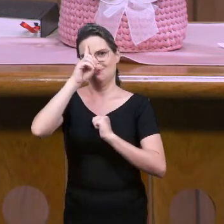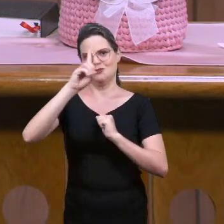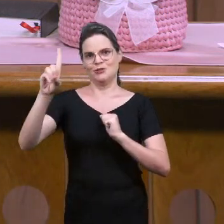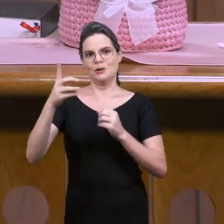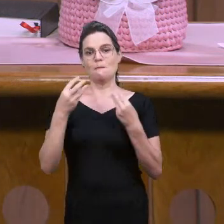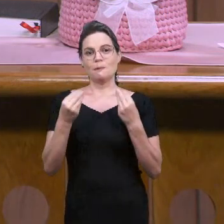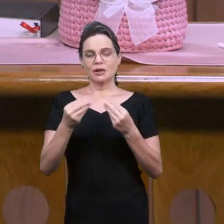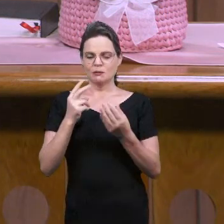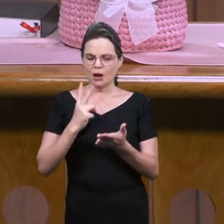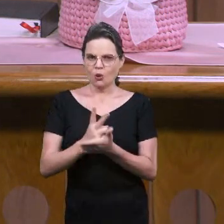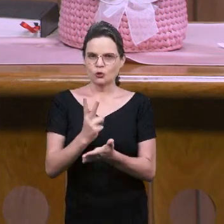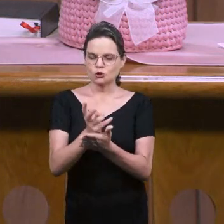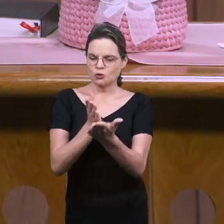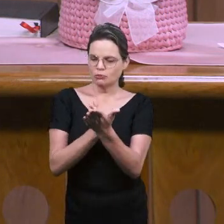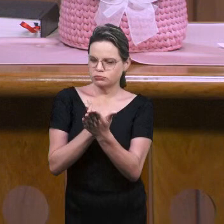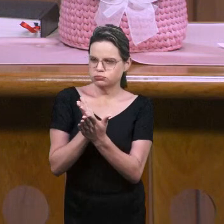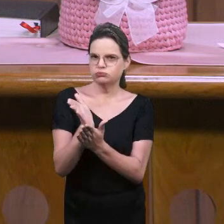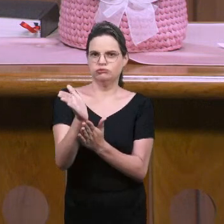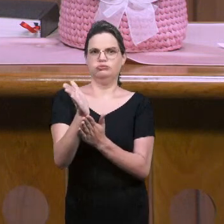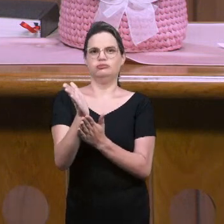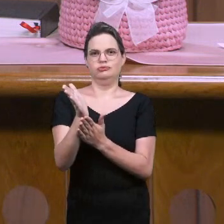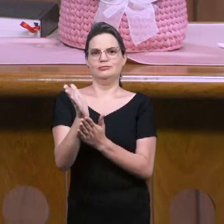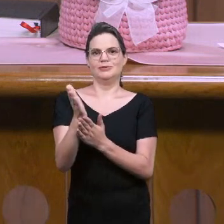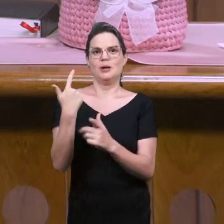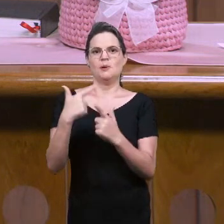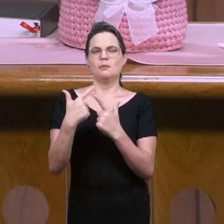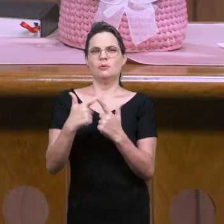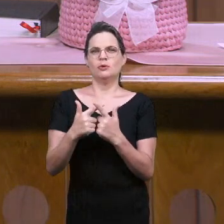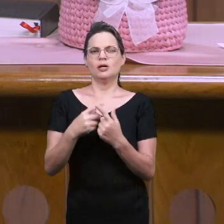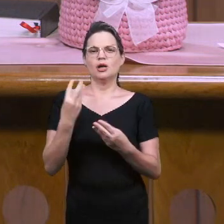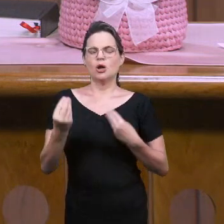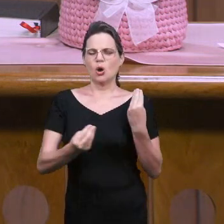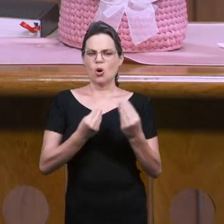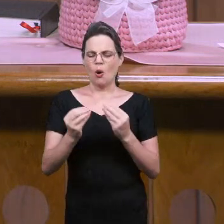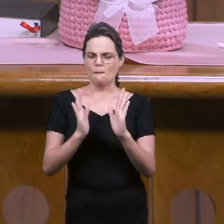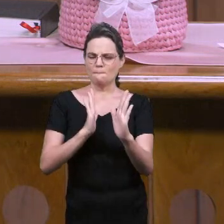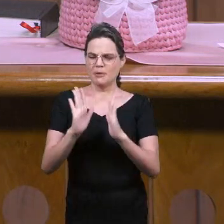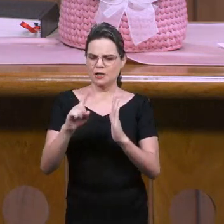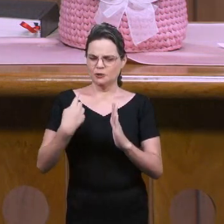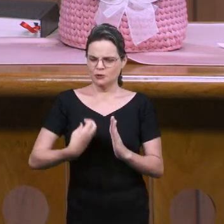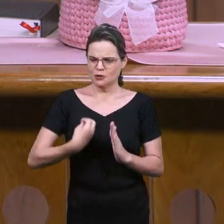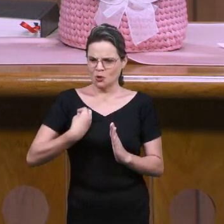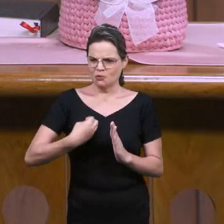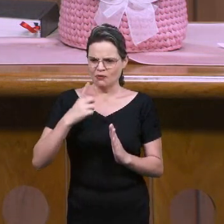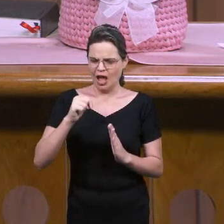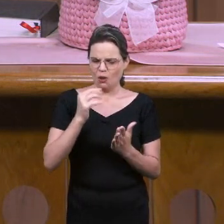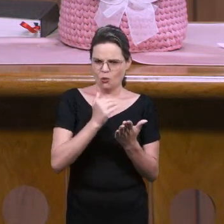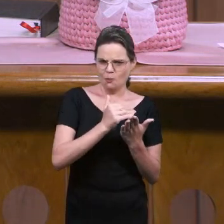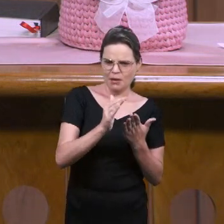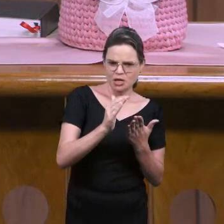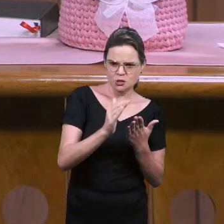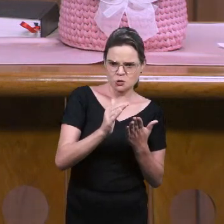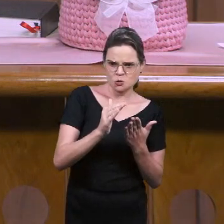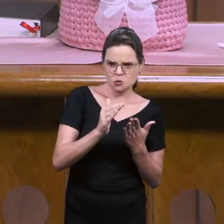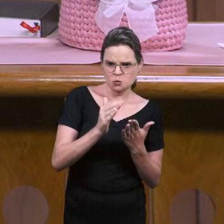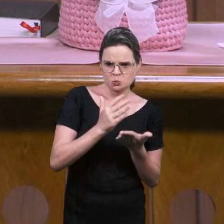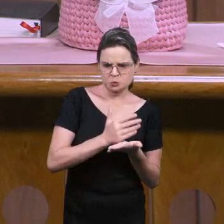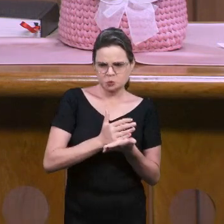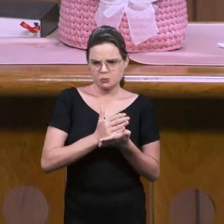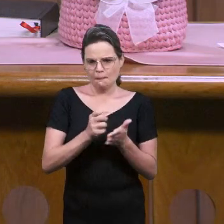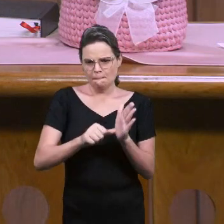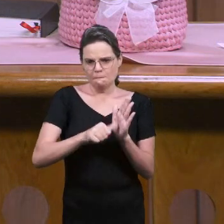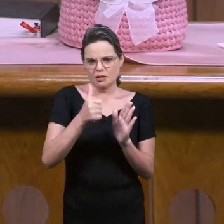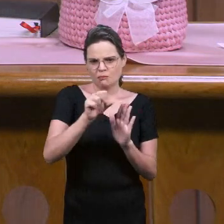Pour continuer cette marche, pour la finir. Où nous sommes dans l'histoire? Nous sommes au début, au